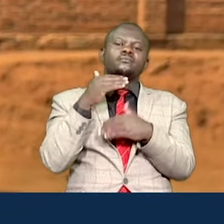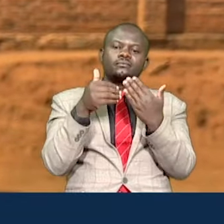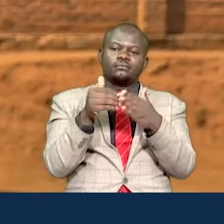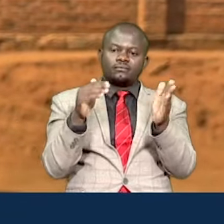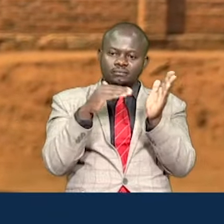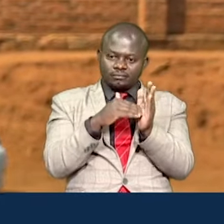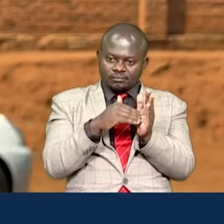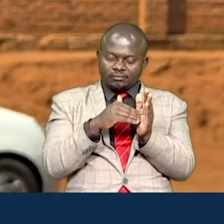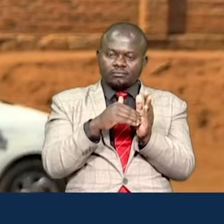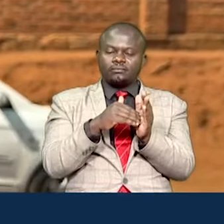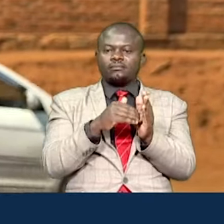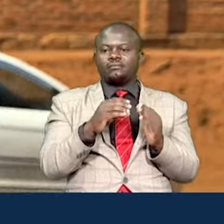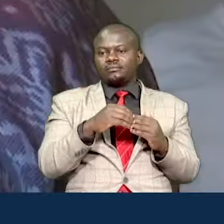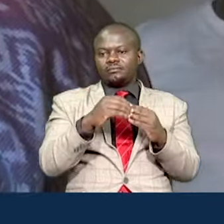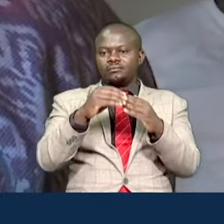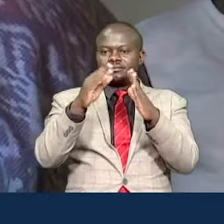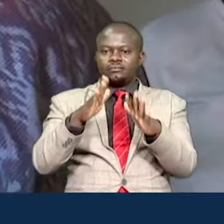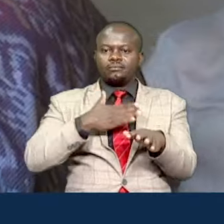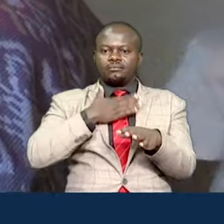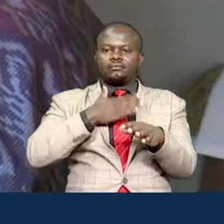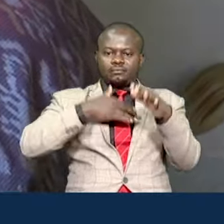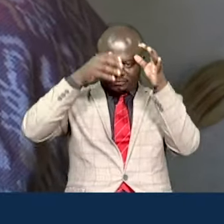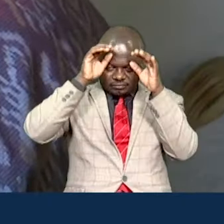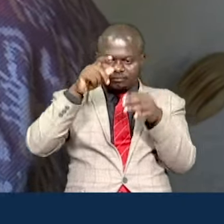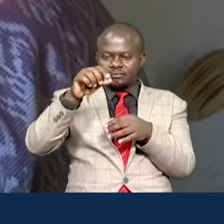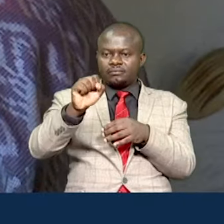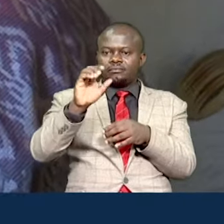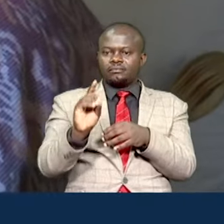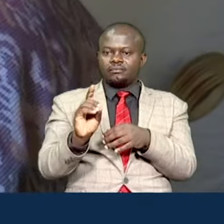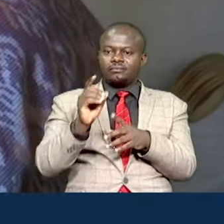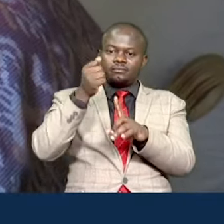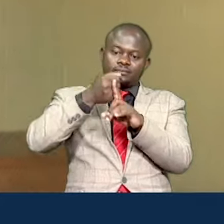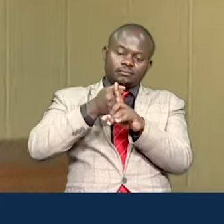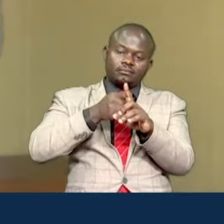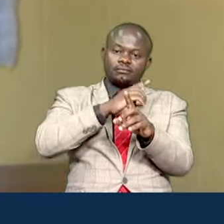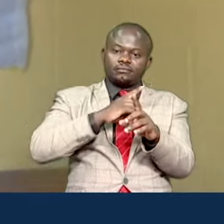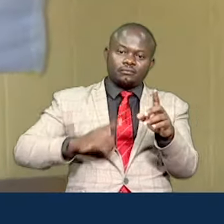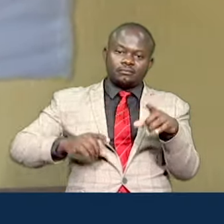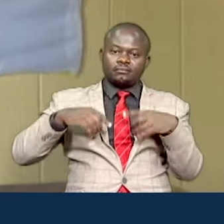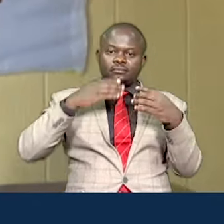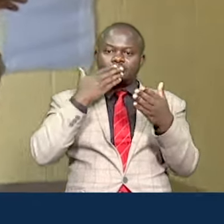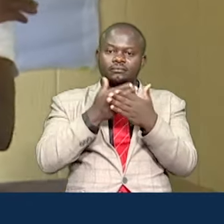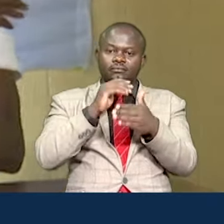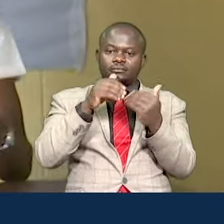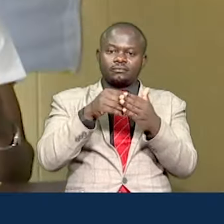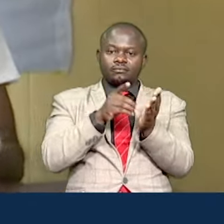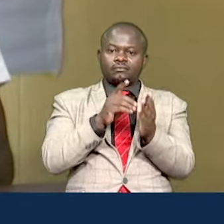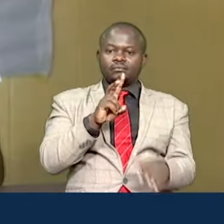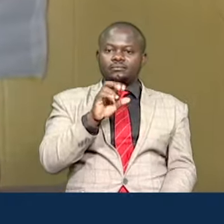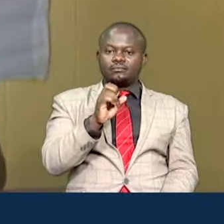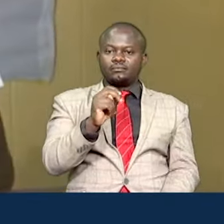hanyuma abantu bakayoborwa bishimye. Naho perezida wa PSD ishyaka riharanira demokarasi n'imibereho myiza y'abaturage Dr. Vincent